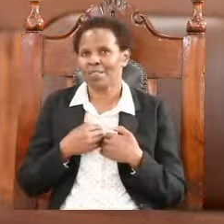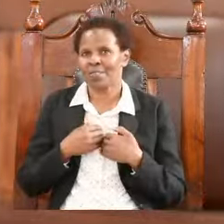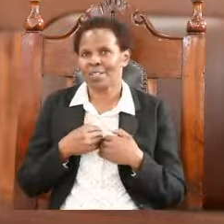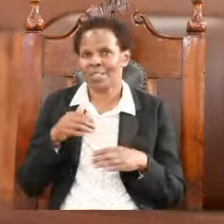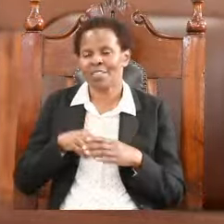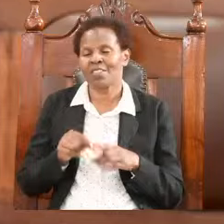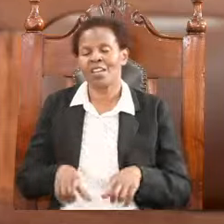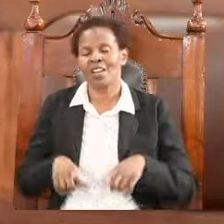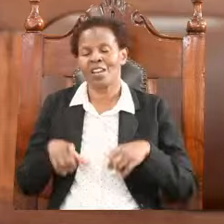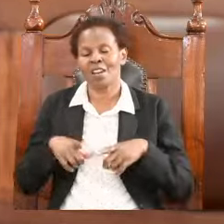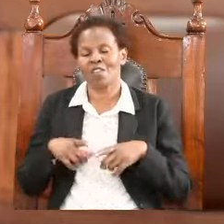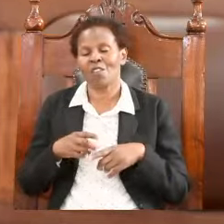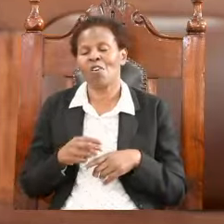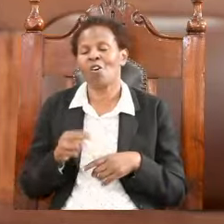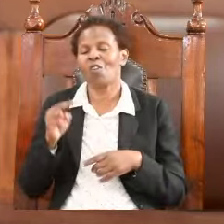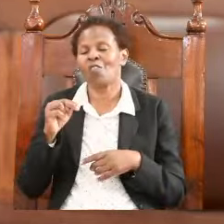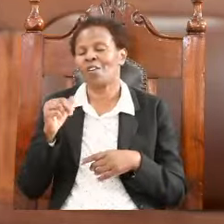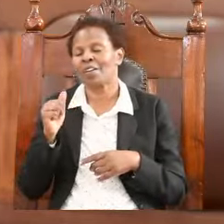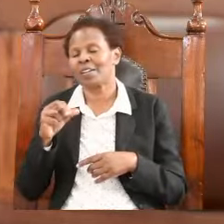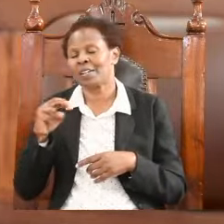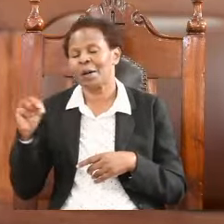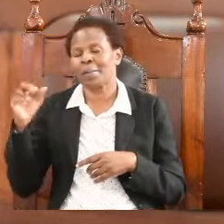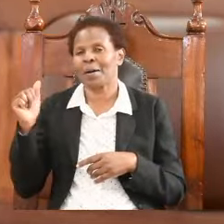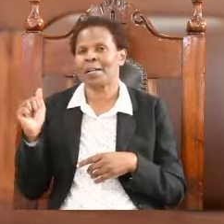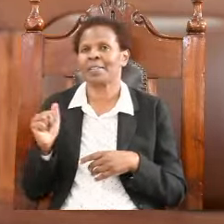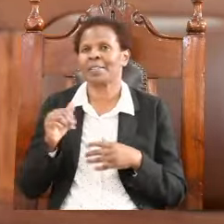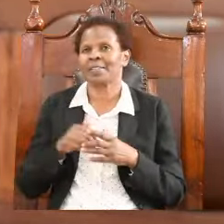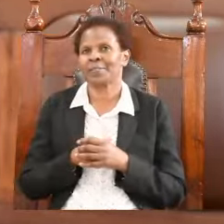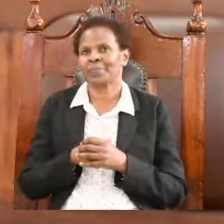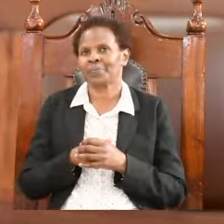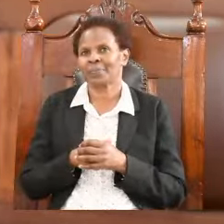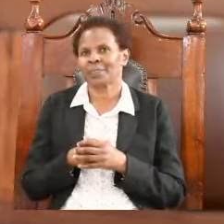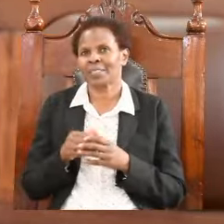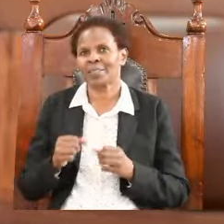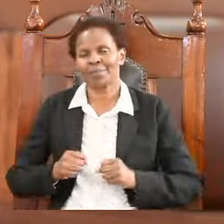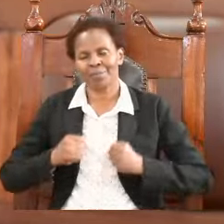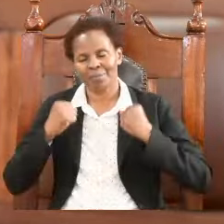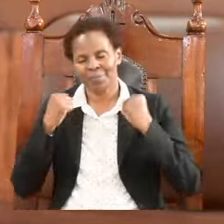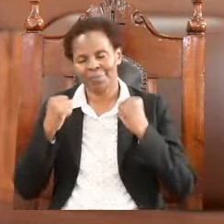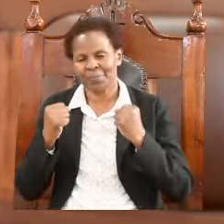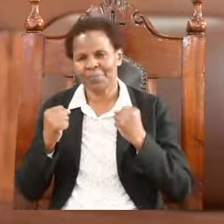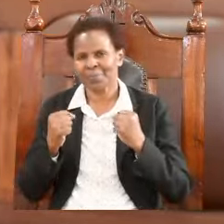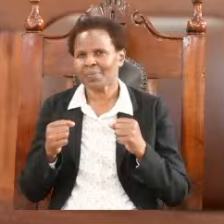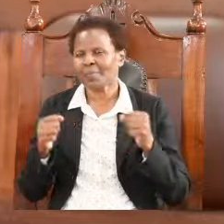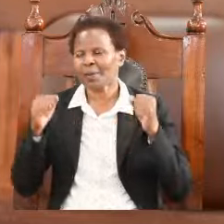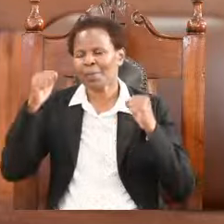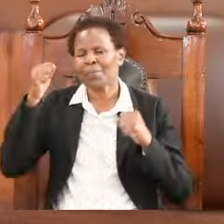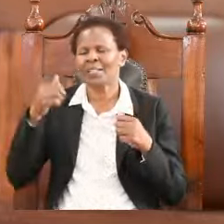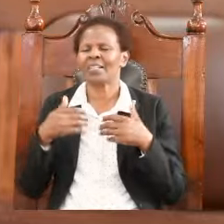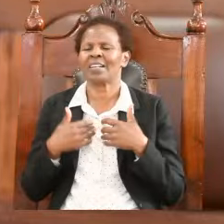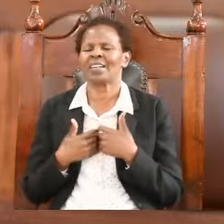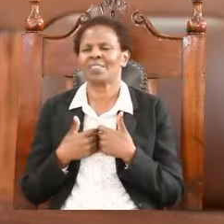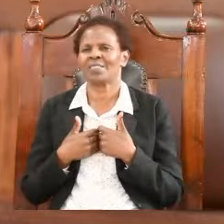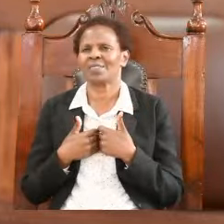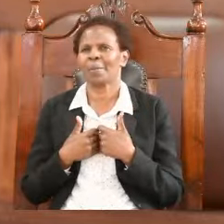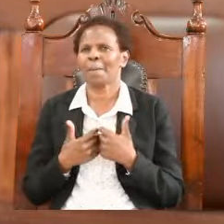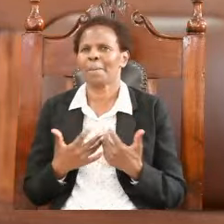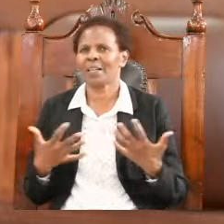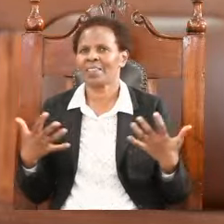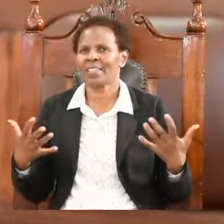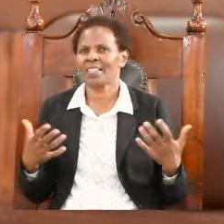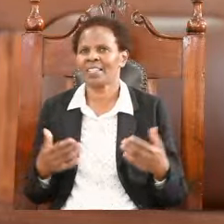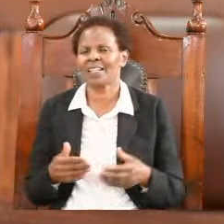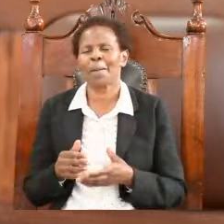Naaman ucenjie. Mwathani agocwo. Naaman ena hinya ena mbutu cia ita ena maundu manene ena